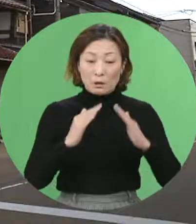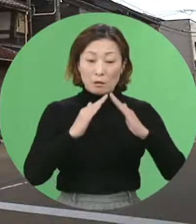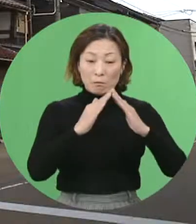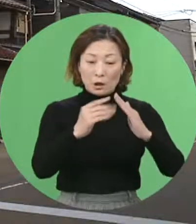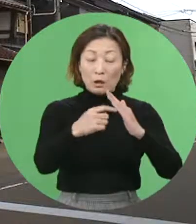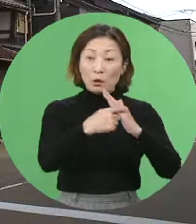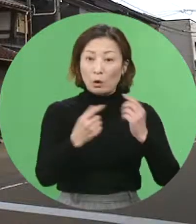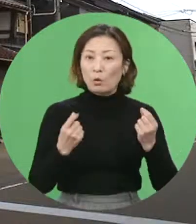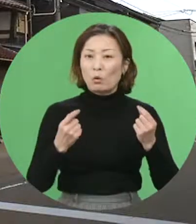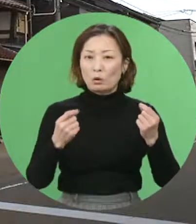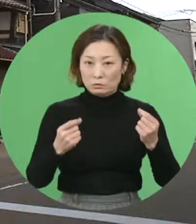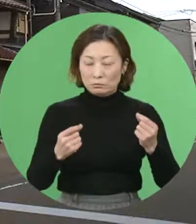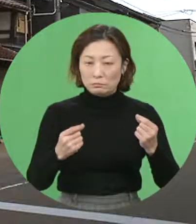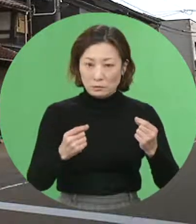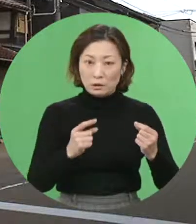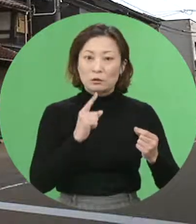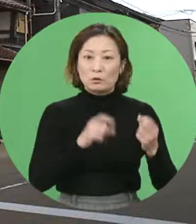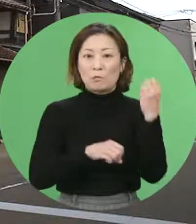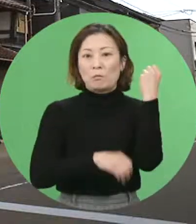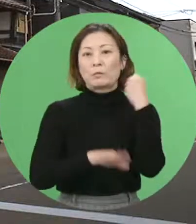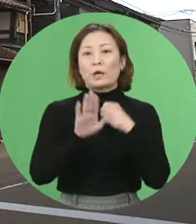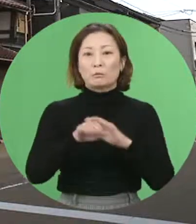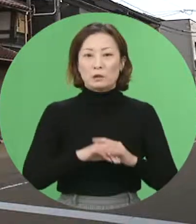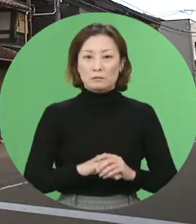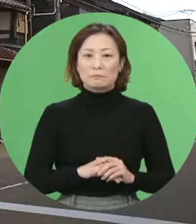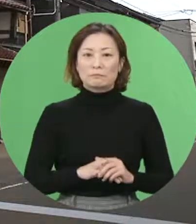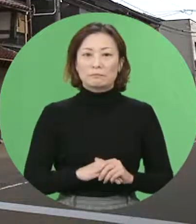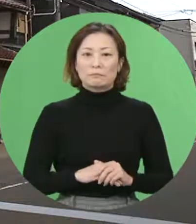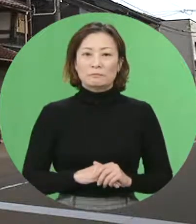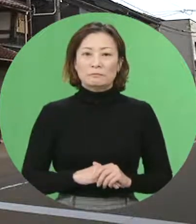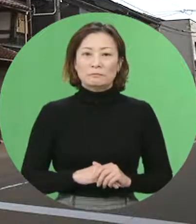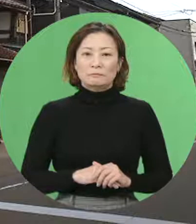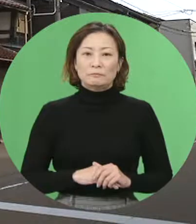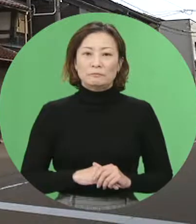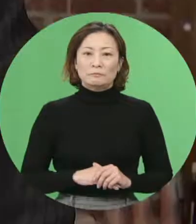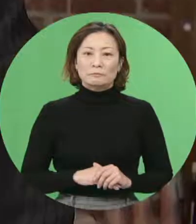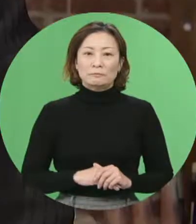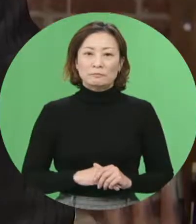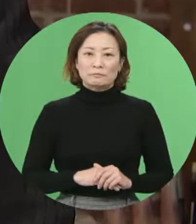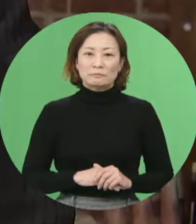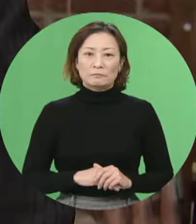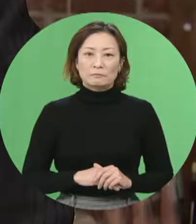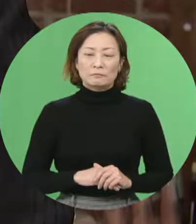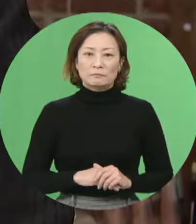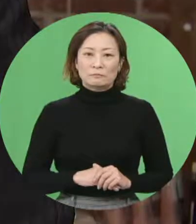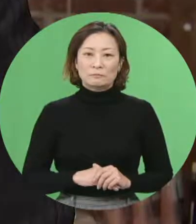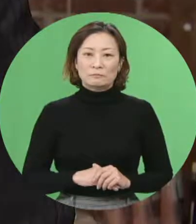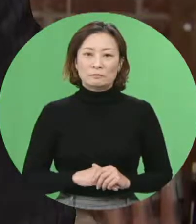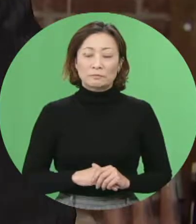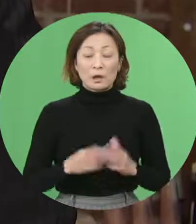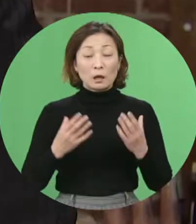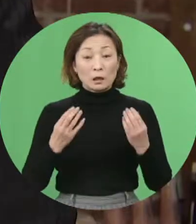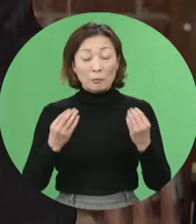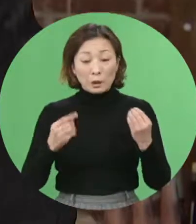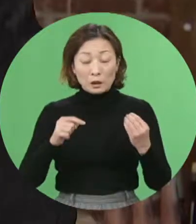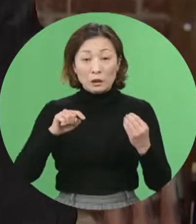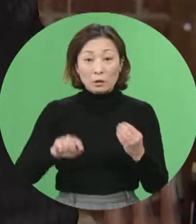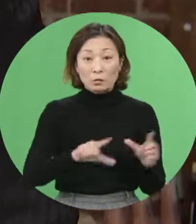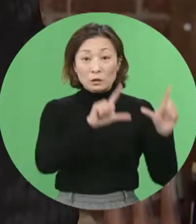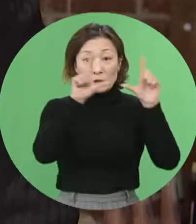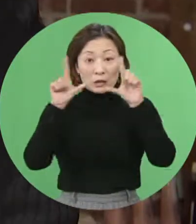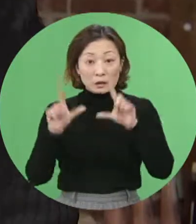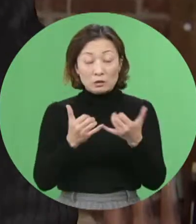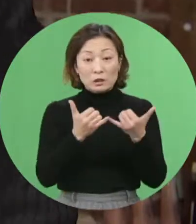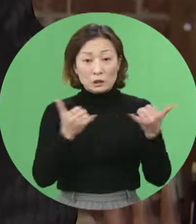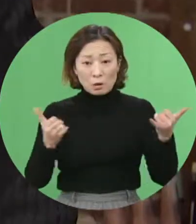りを揃えるというものです。 やっぱりこの町に住む人がやっぱこの